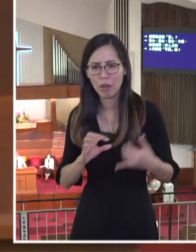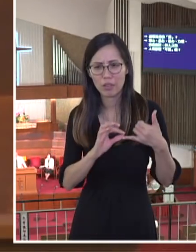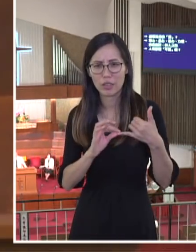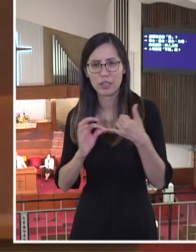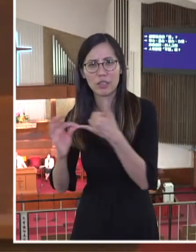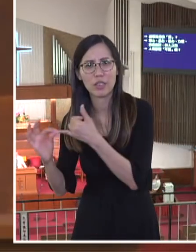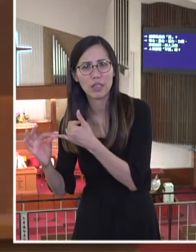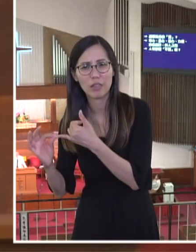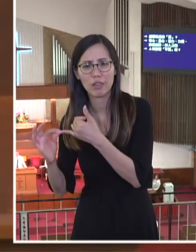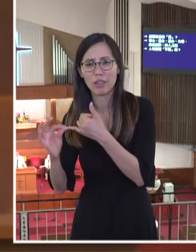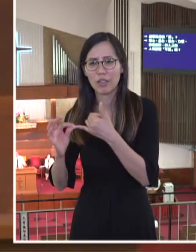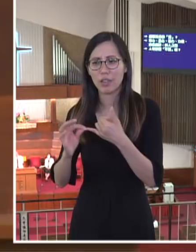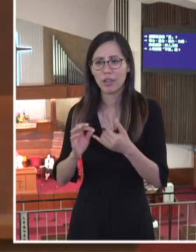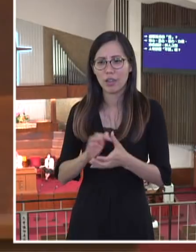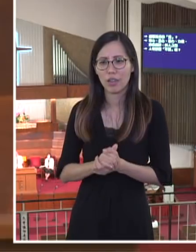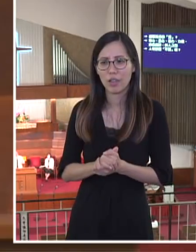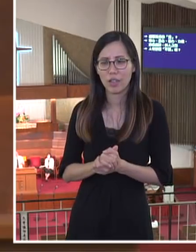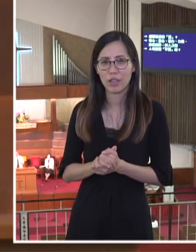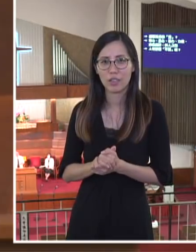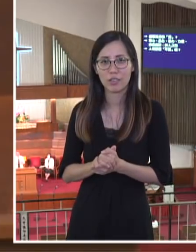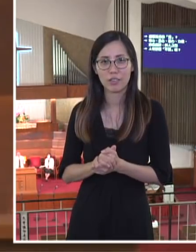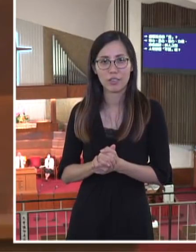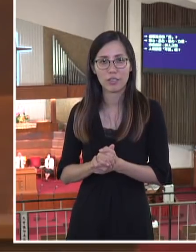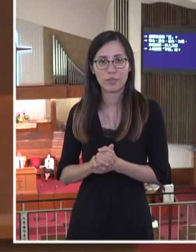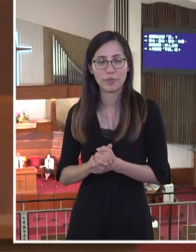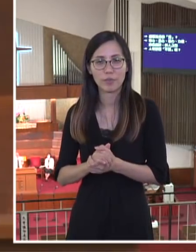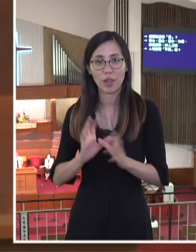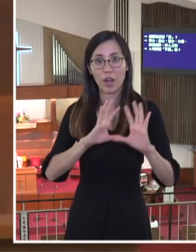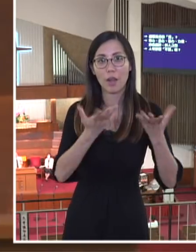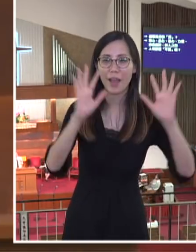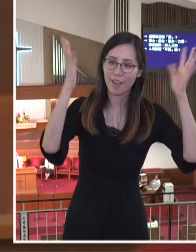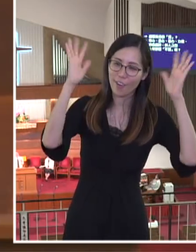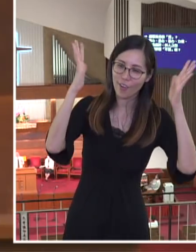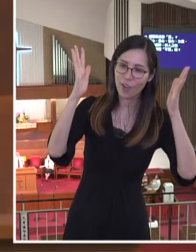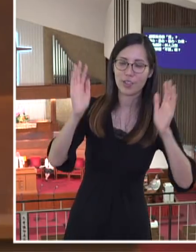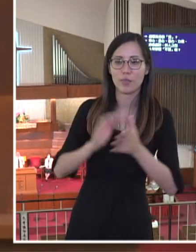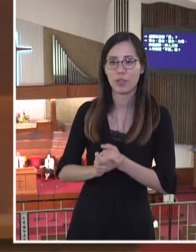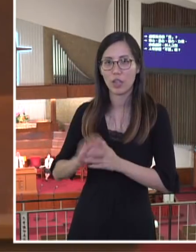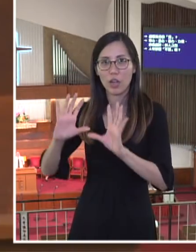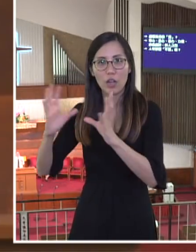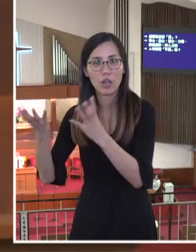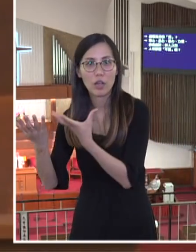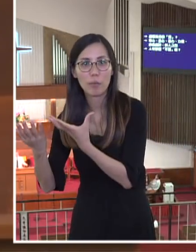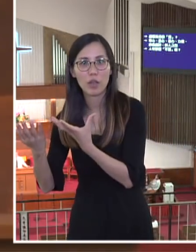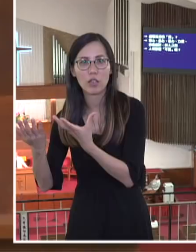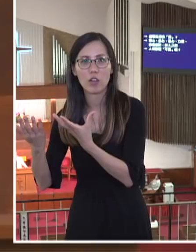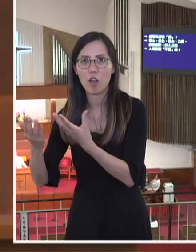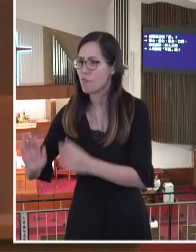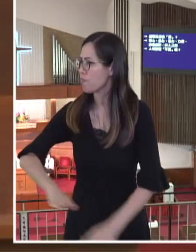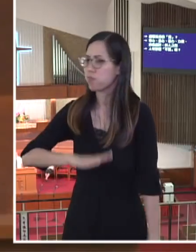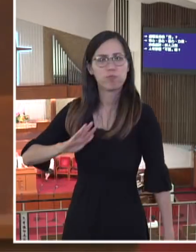对一些人可能真的好的，很开心拍手掌，但对一些人呢，某一些人又是怎样？很不满